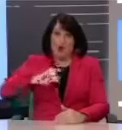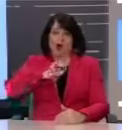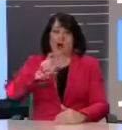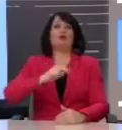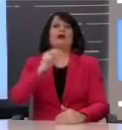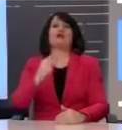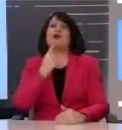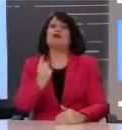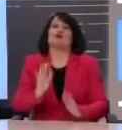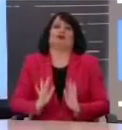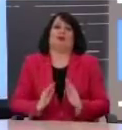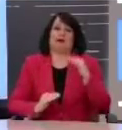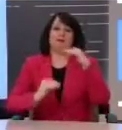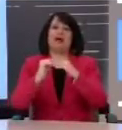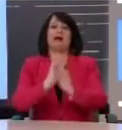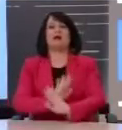απλά.